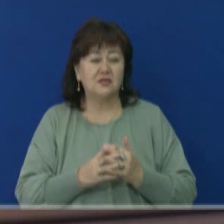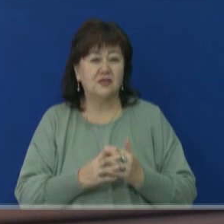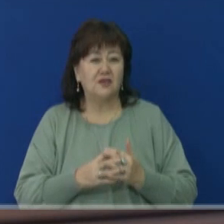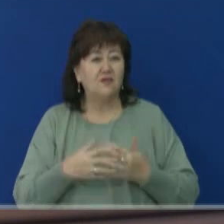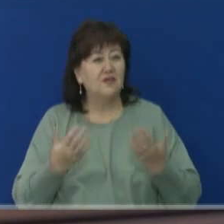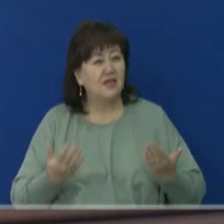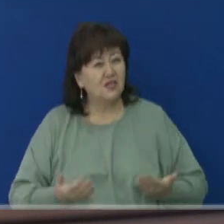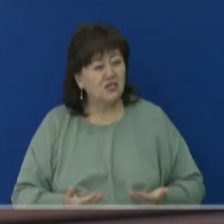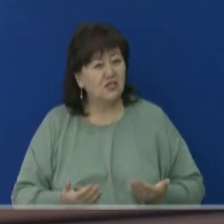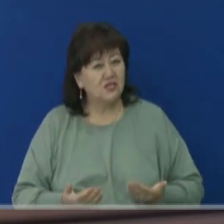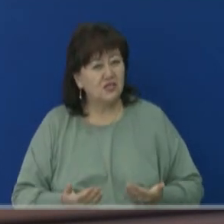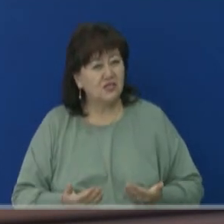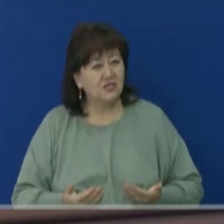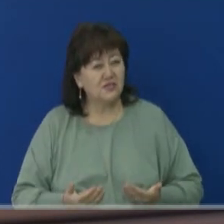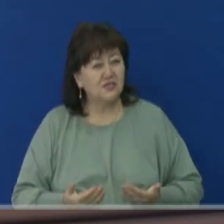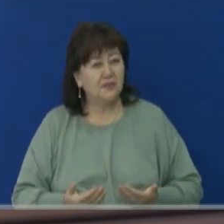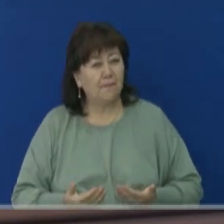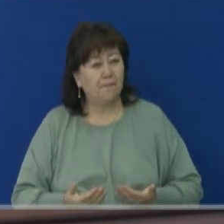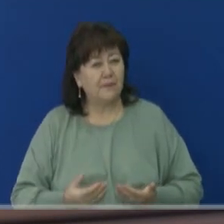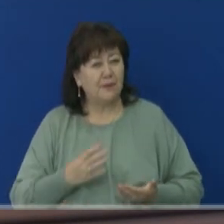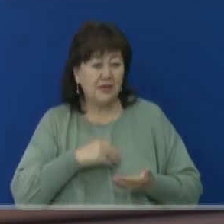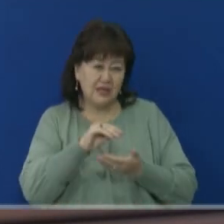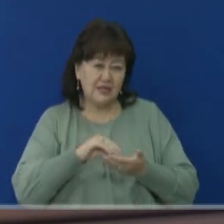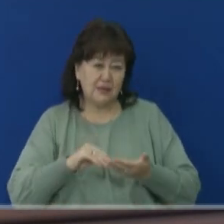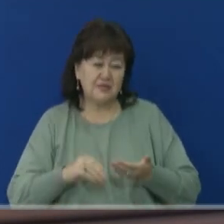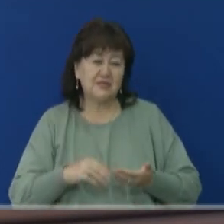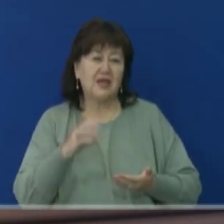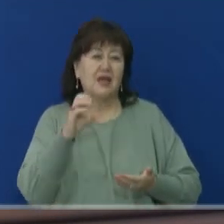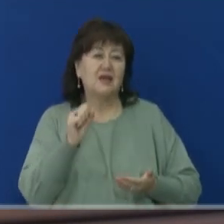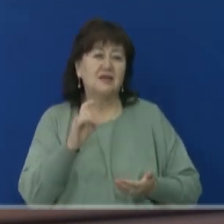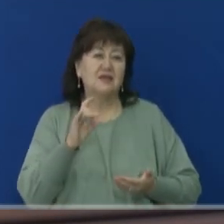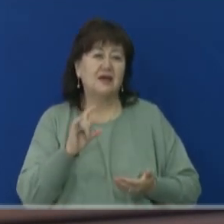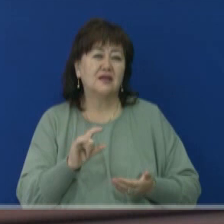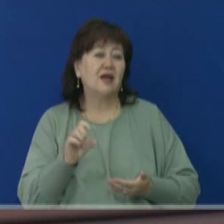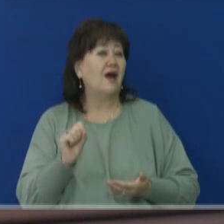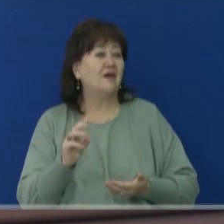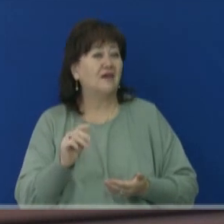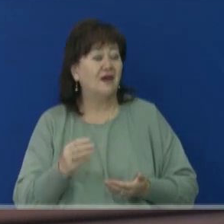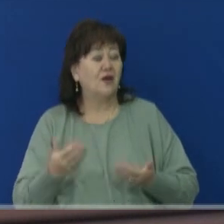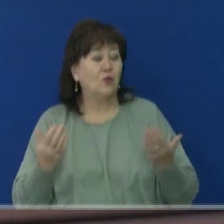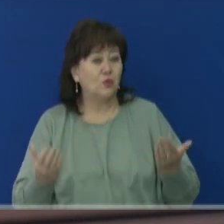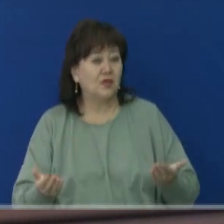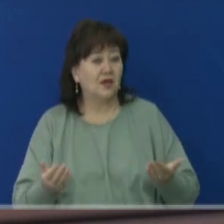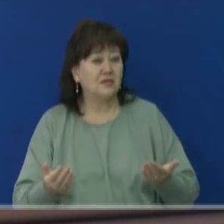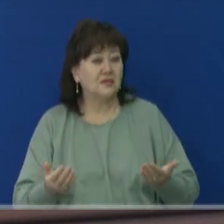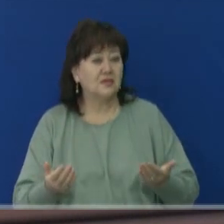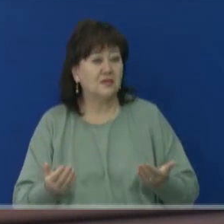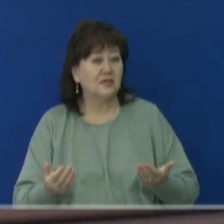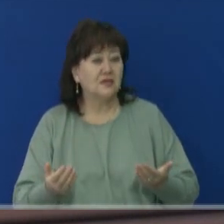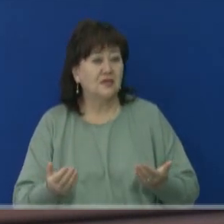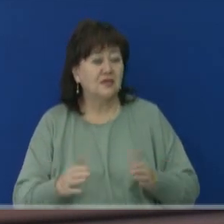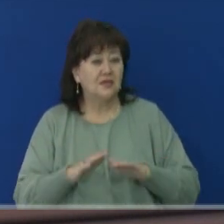ауылдың өзінде болмаса да ауылдың өзінде, мынау Сарыарқа даласының төсінде біздің өзіміздің далада өткен сондай